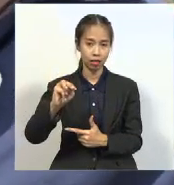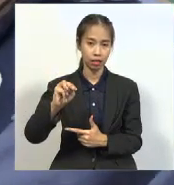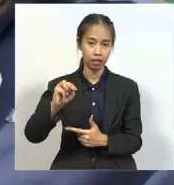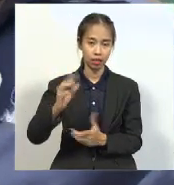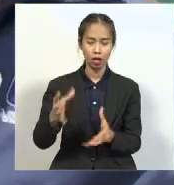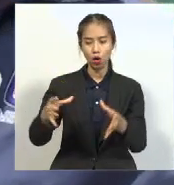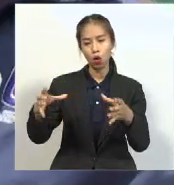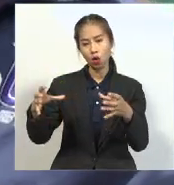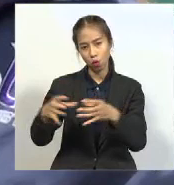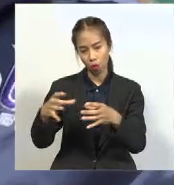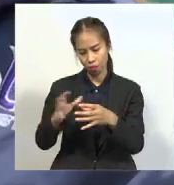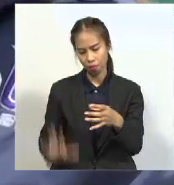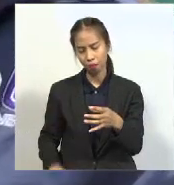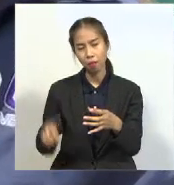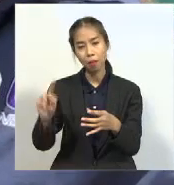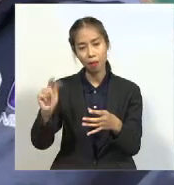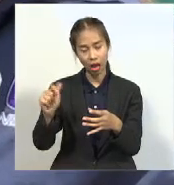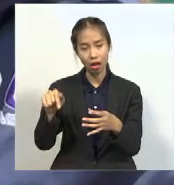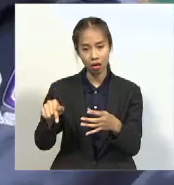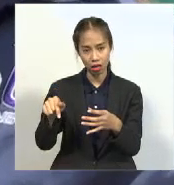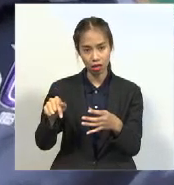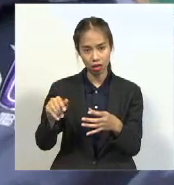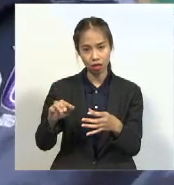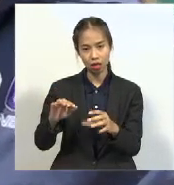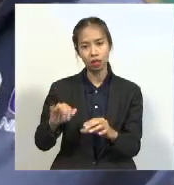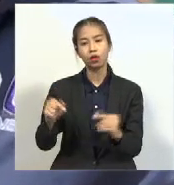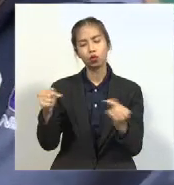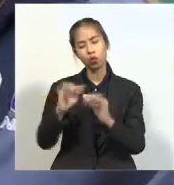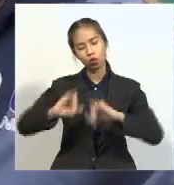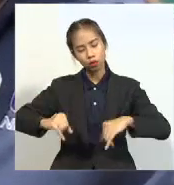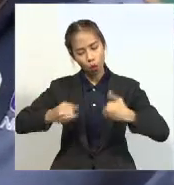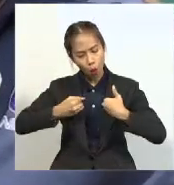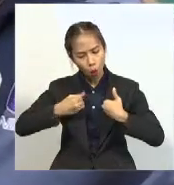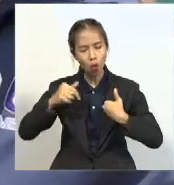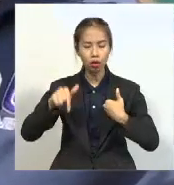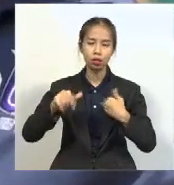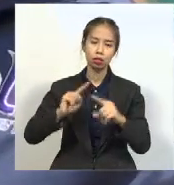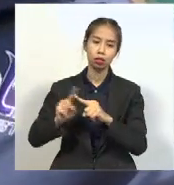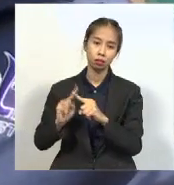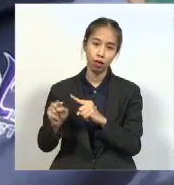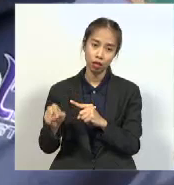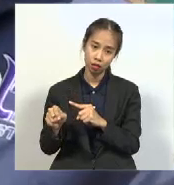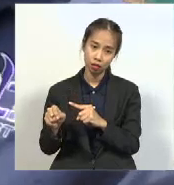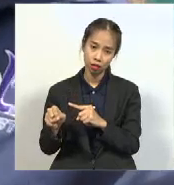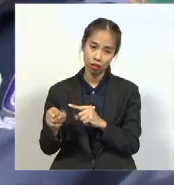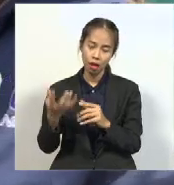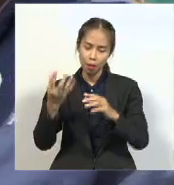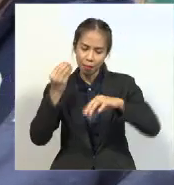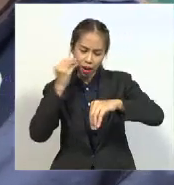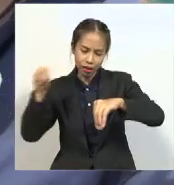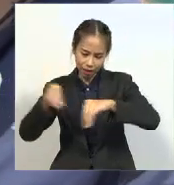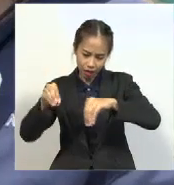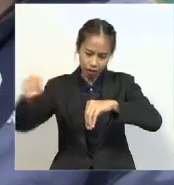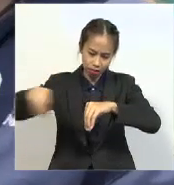กลุ่มรักสุนัขหรือเจ้าของสัตว์จะได้รับผลกระทบนะครับในพื้นที่นะครับหรือต่างพื้นที่ก็ได ้ สามารถติด